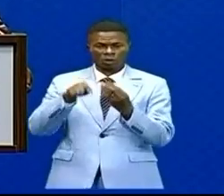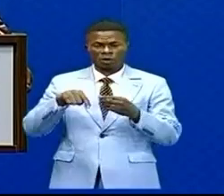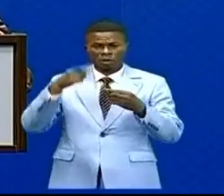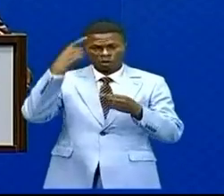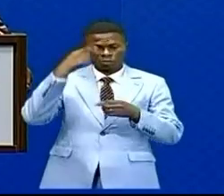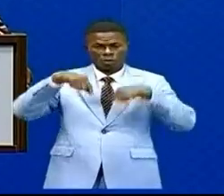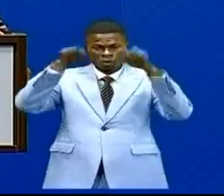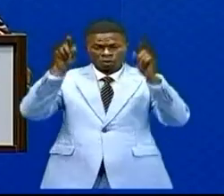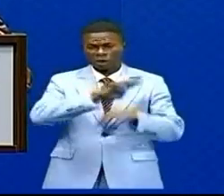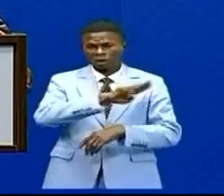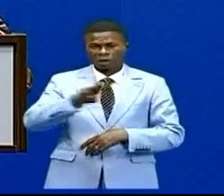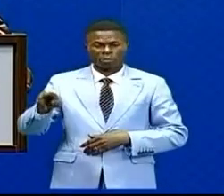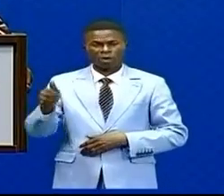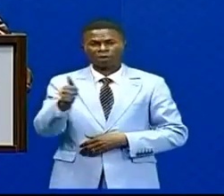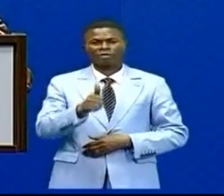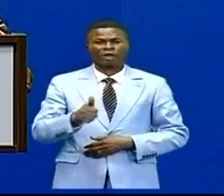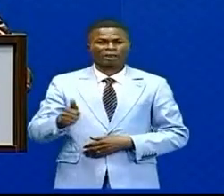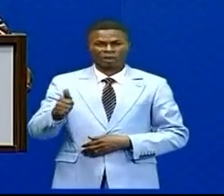l'exercice 2021.